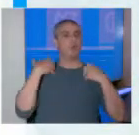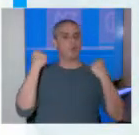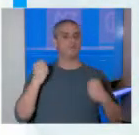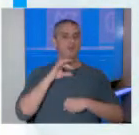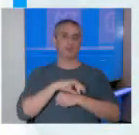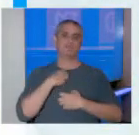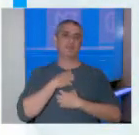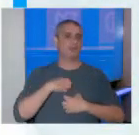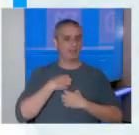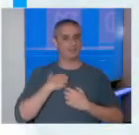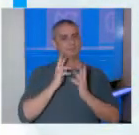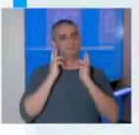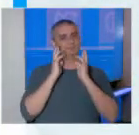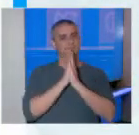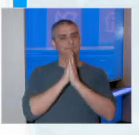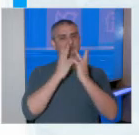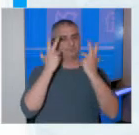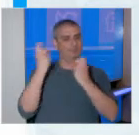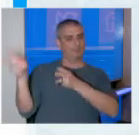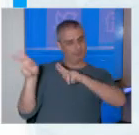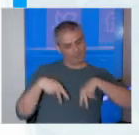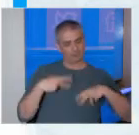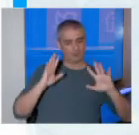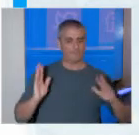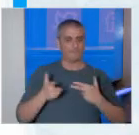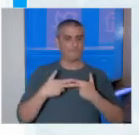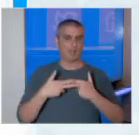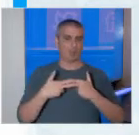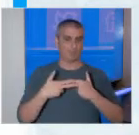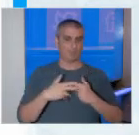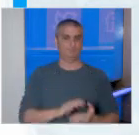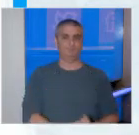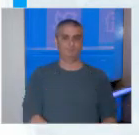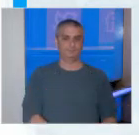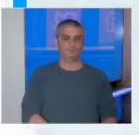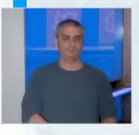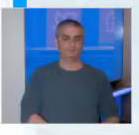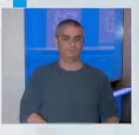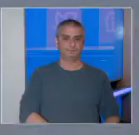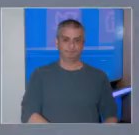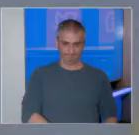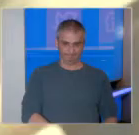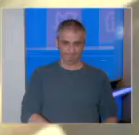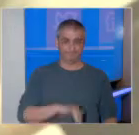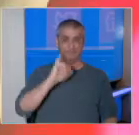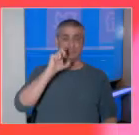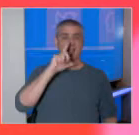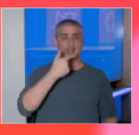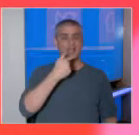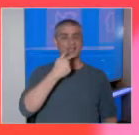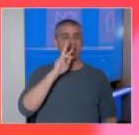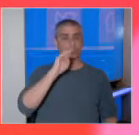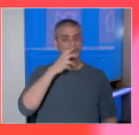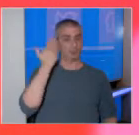רופא חולים, התגעגעתי, מצפה לחזרתך בקרוב. יעל גרמן, לשעבר